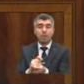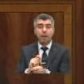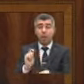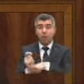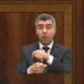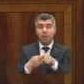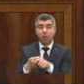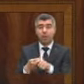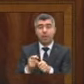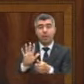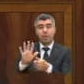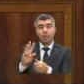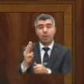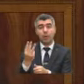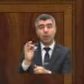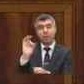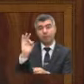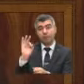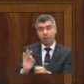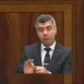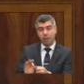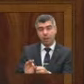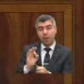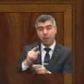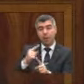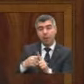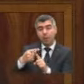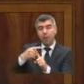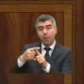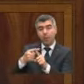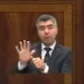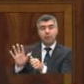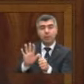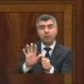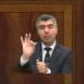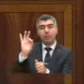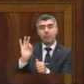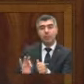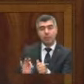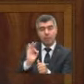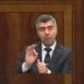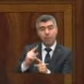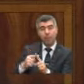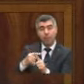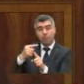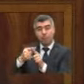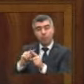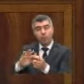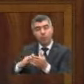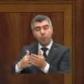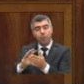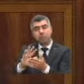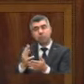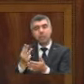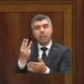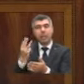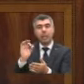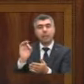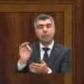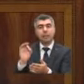من 36% إلى أكثر من 66%، أي بزيادة حوالي 30